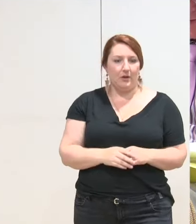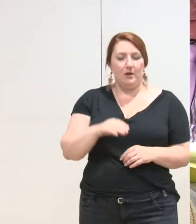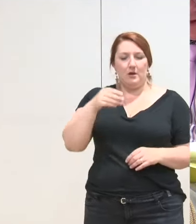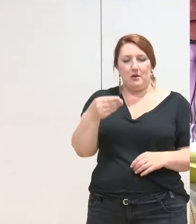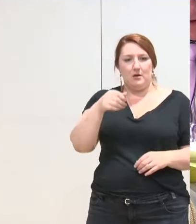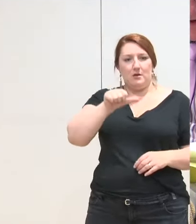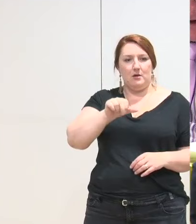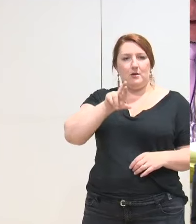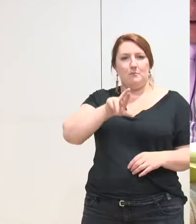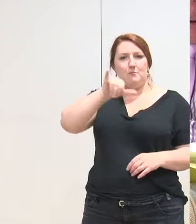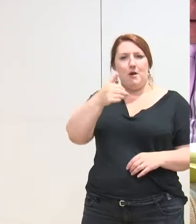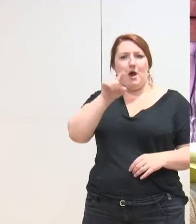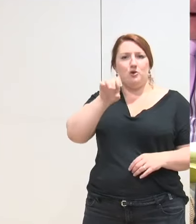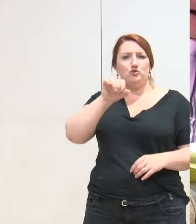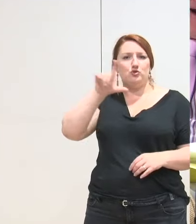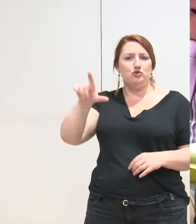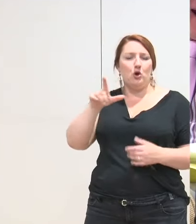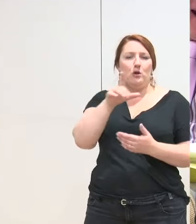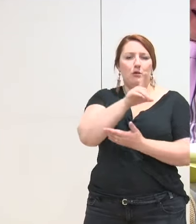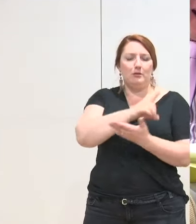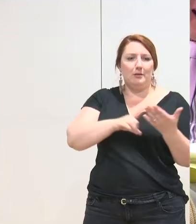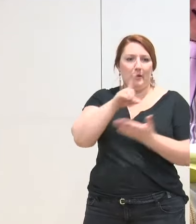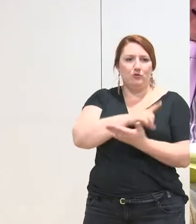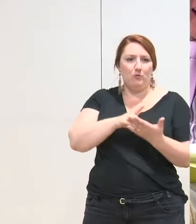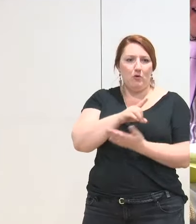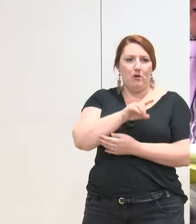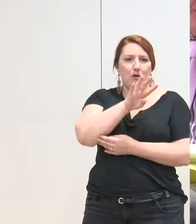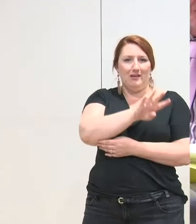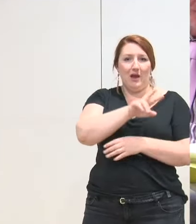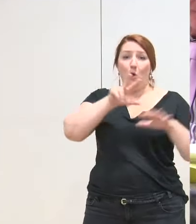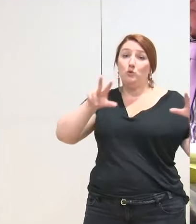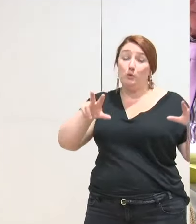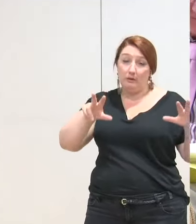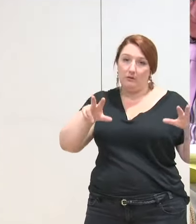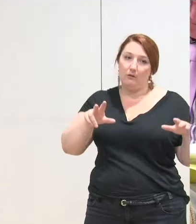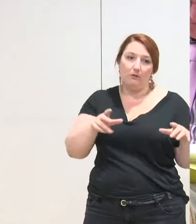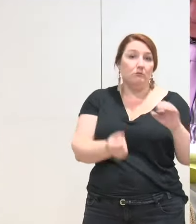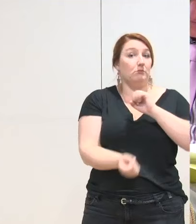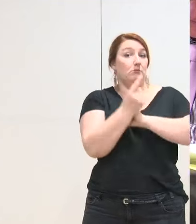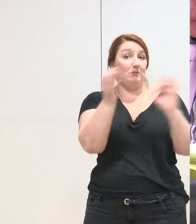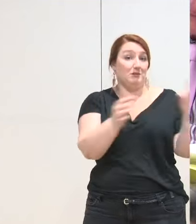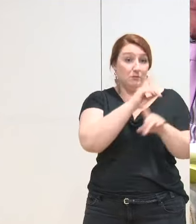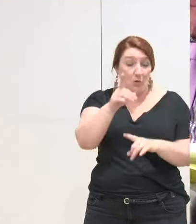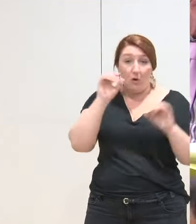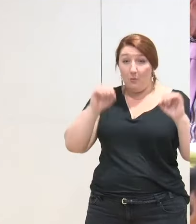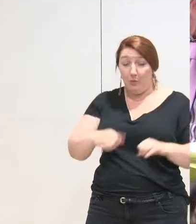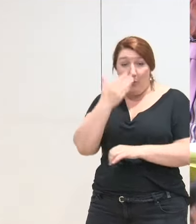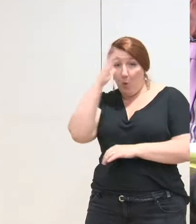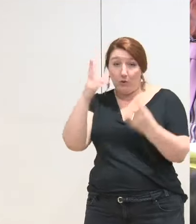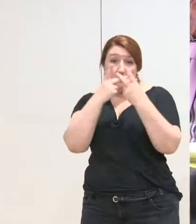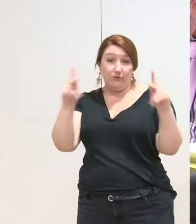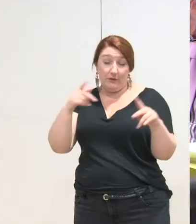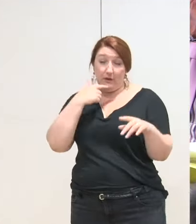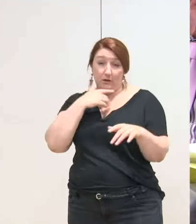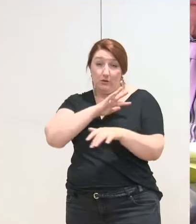exception chambéie pour cause d'emprunt toxique pourrait bien se retrouver être mise sous tutelle Argenteuil en banlieu parisienne 100000